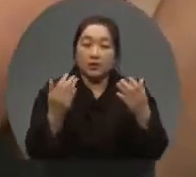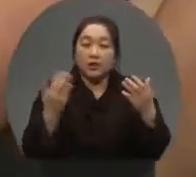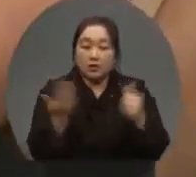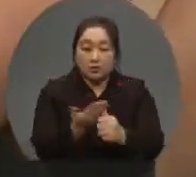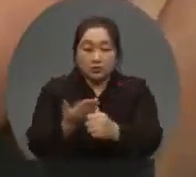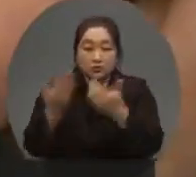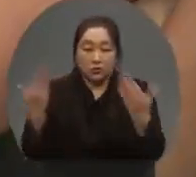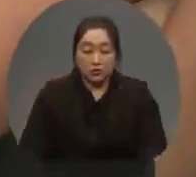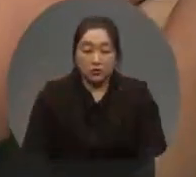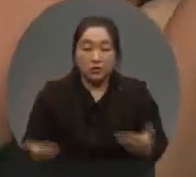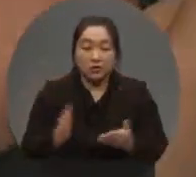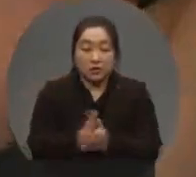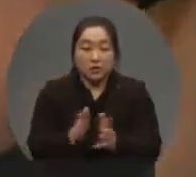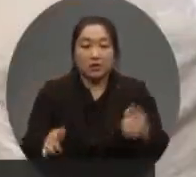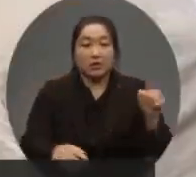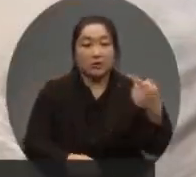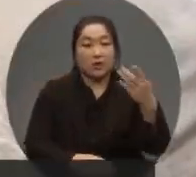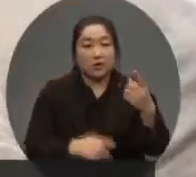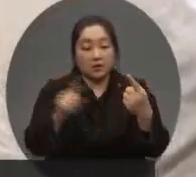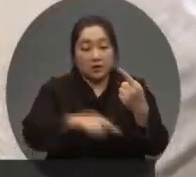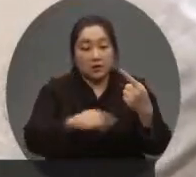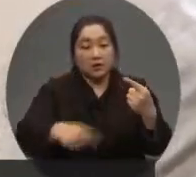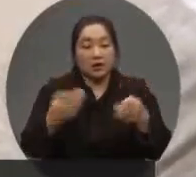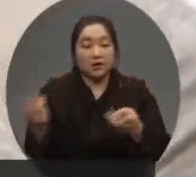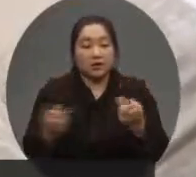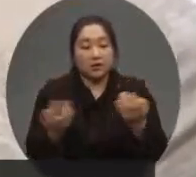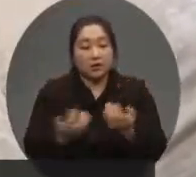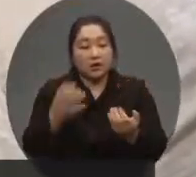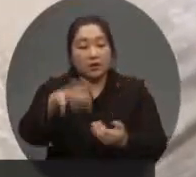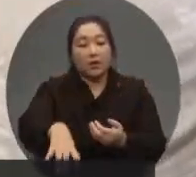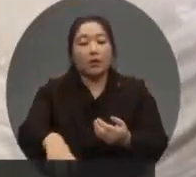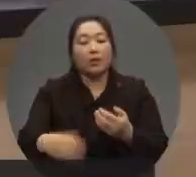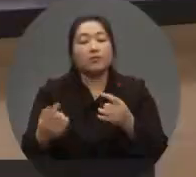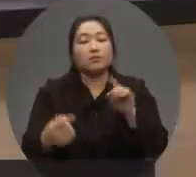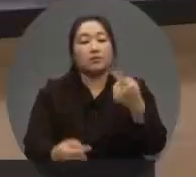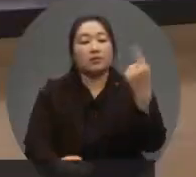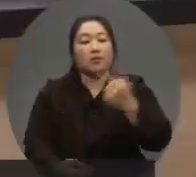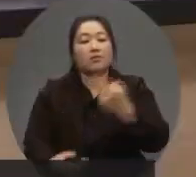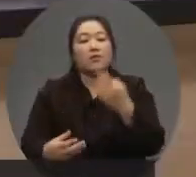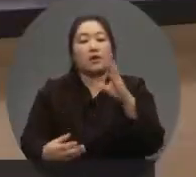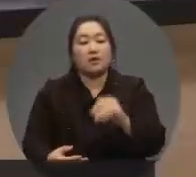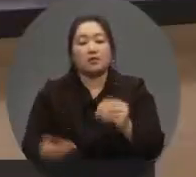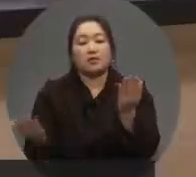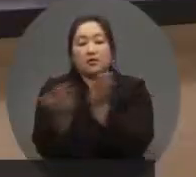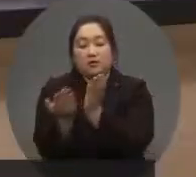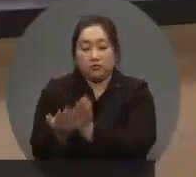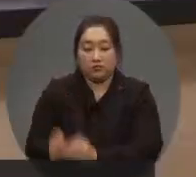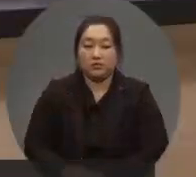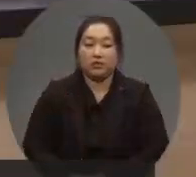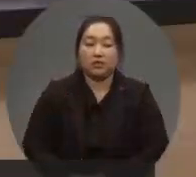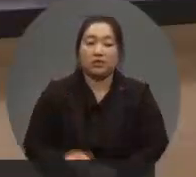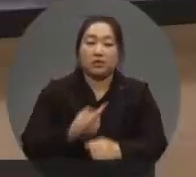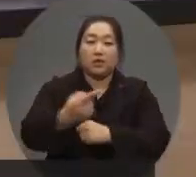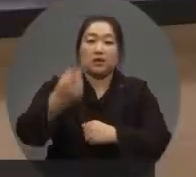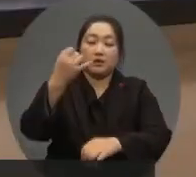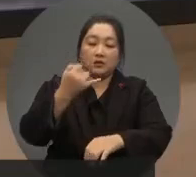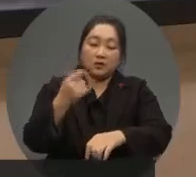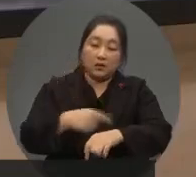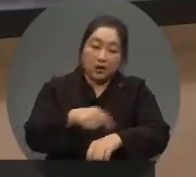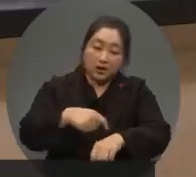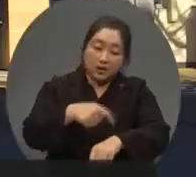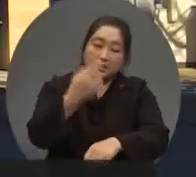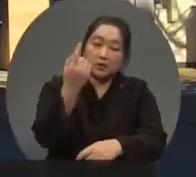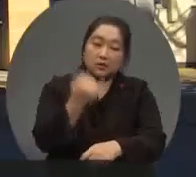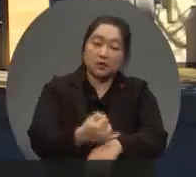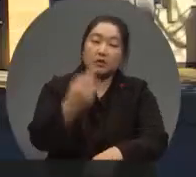미만의 사업장에는 1천만 원까지 맞춤형 패키지가 지원됩니다 내년도 최저 임금은 9,680원